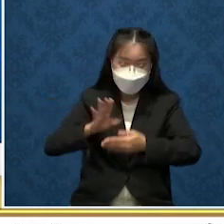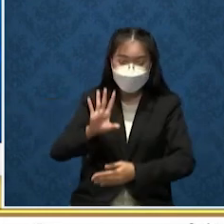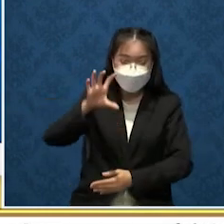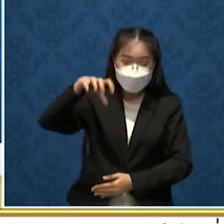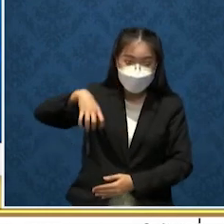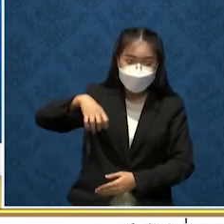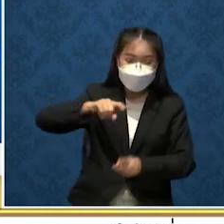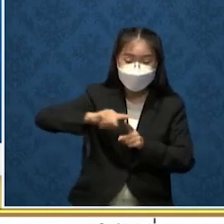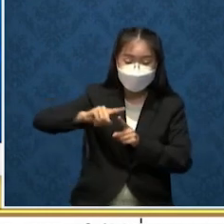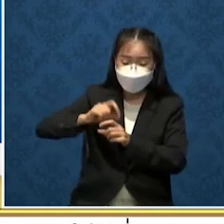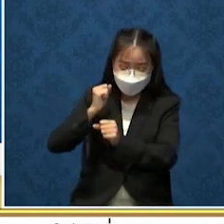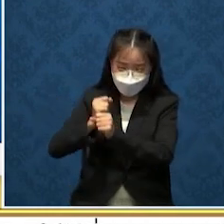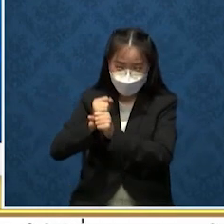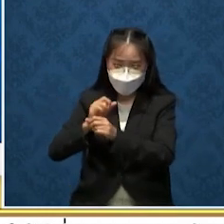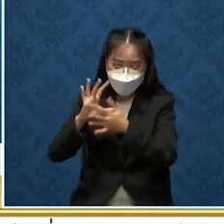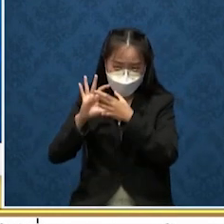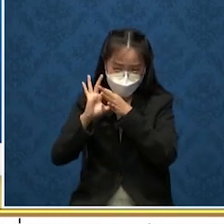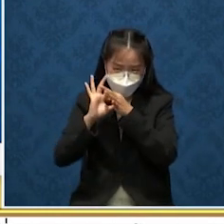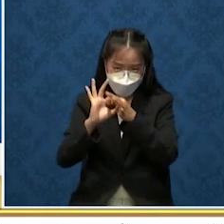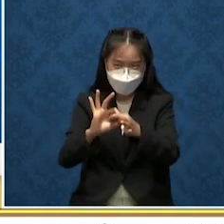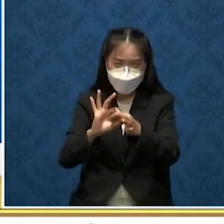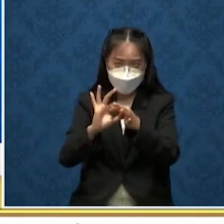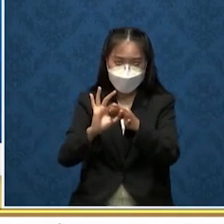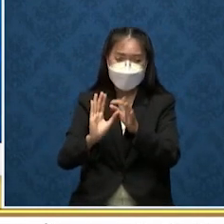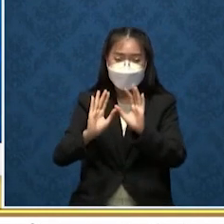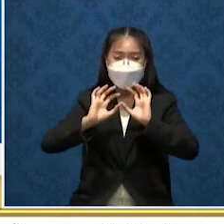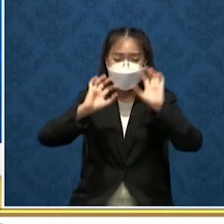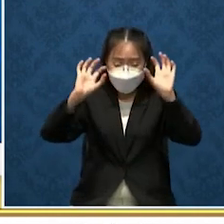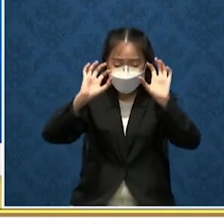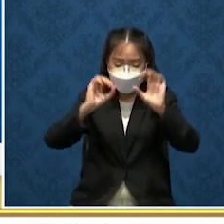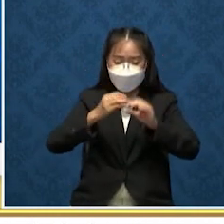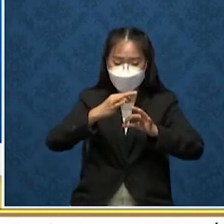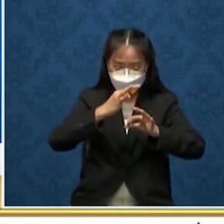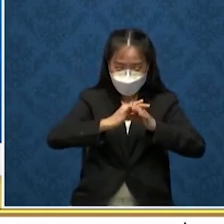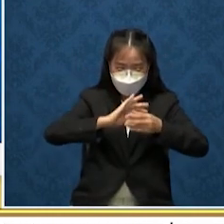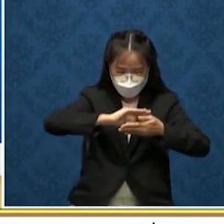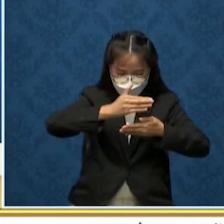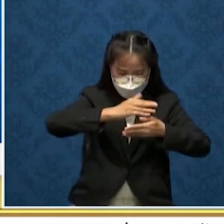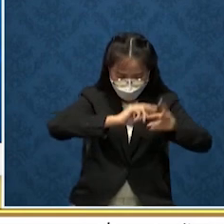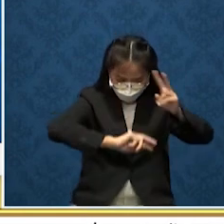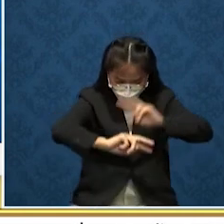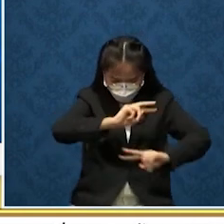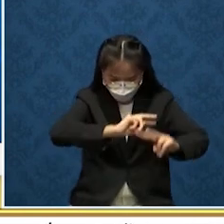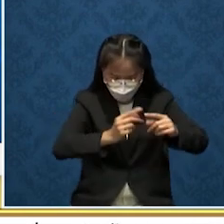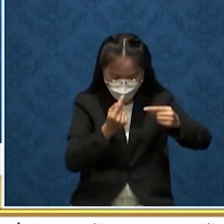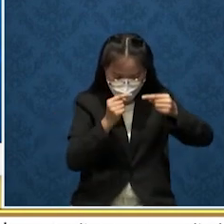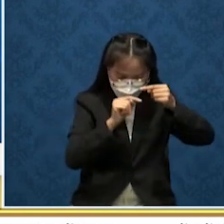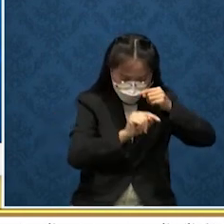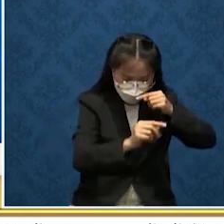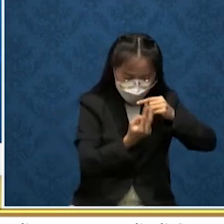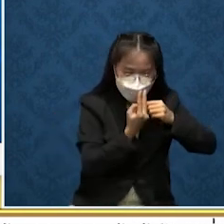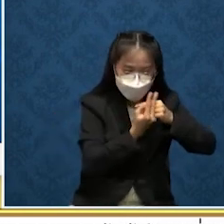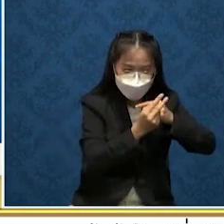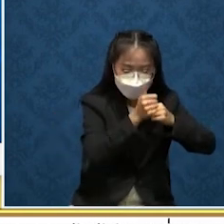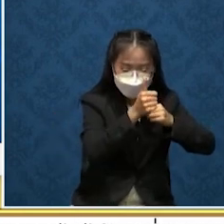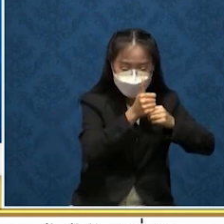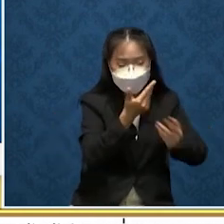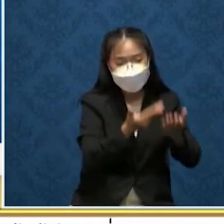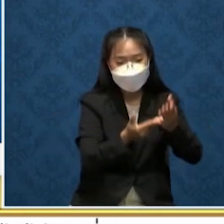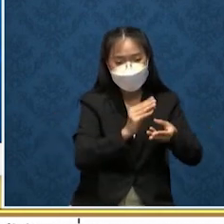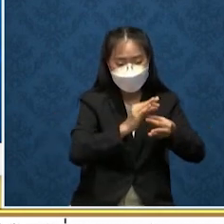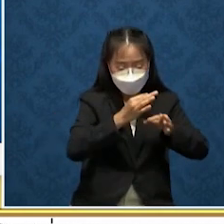เกี่ยวข้องกับงานภาครัฐสามารถเชื่อมโยงทำบัญชีได้ทั้งหมดและจะเชื่อมโยงได้ถึงตัวใหญ่ทั้งหมดไม่ว่าจะเป็นบัญชีหรือโทรศัพท์